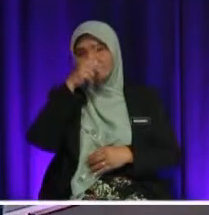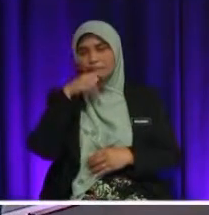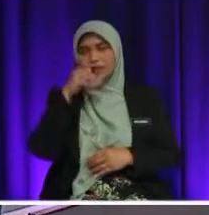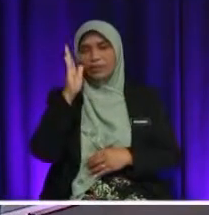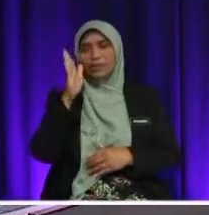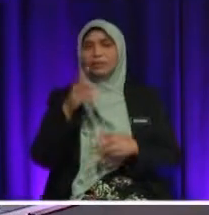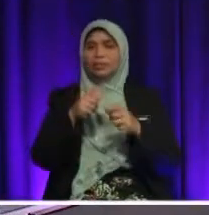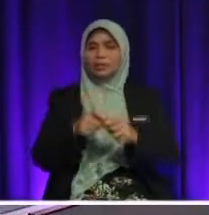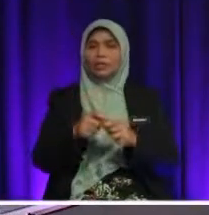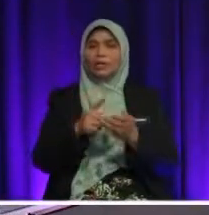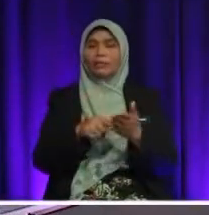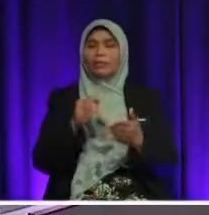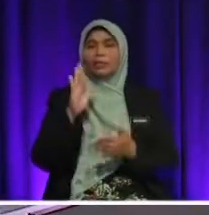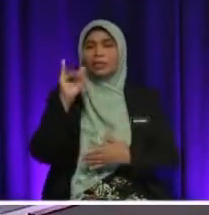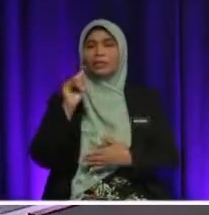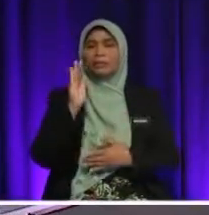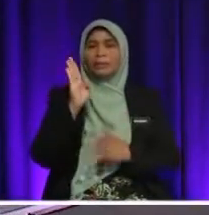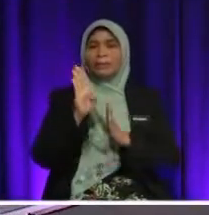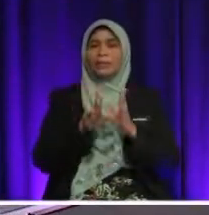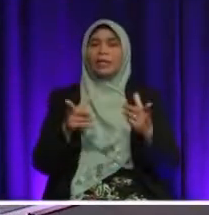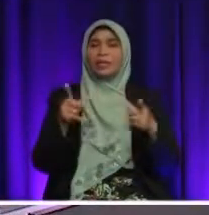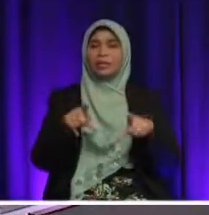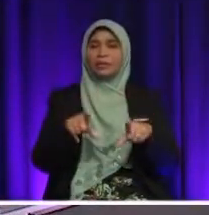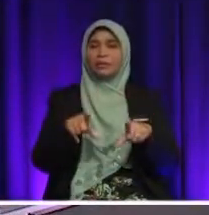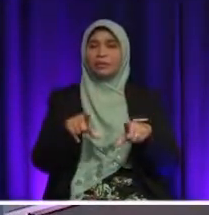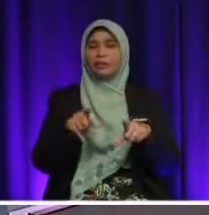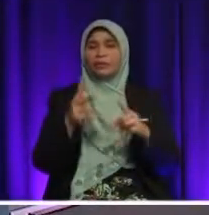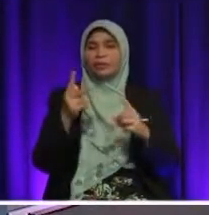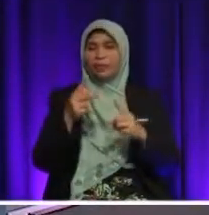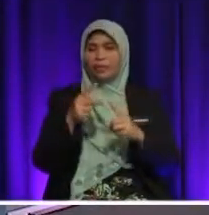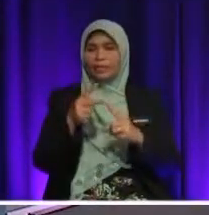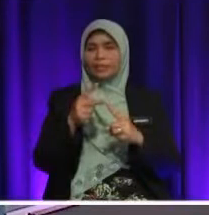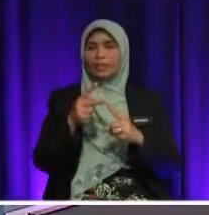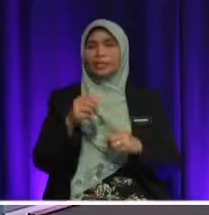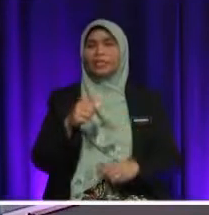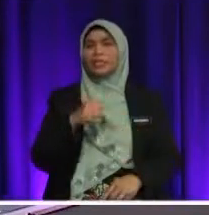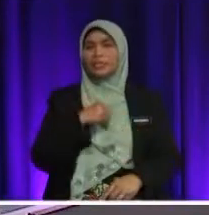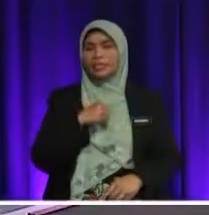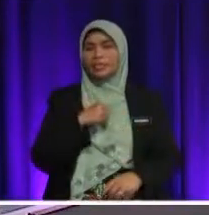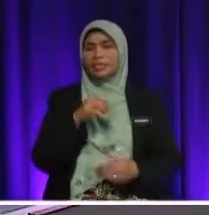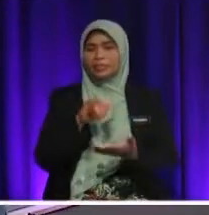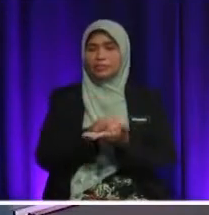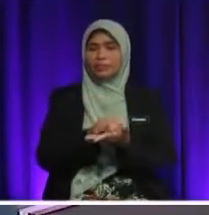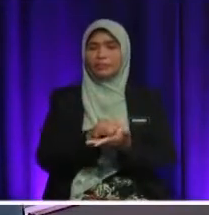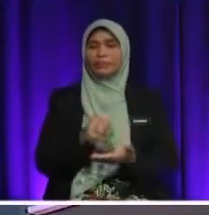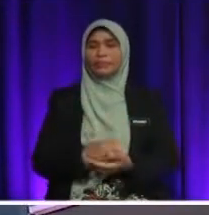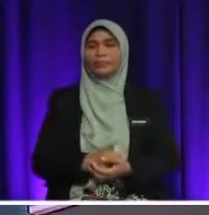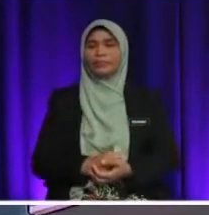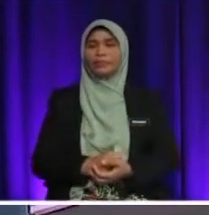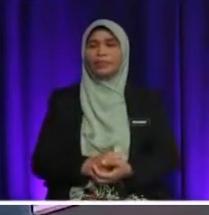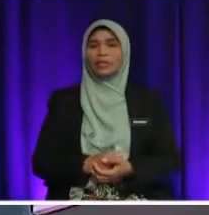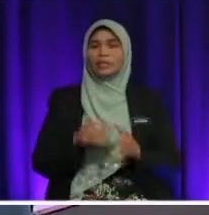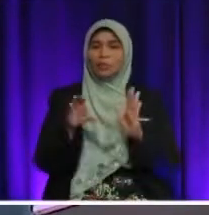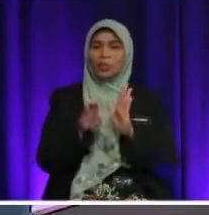apa yang berlaku Apa yang apa yang akhirnya akan terjadi pada individu the sebut pakai